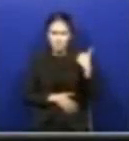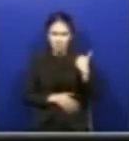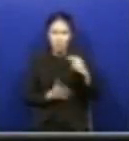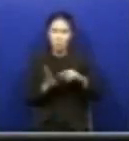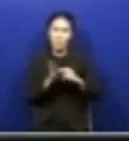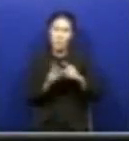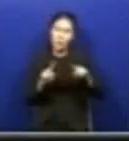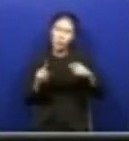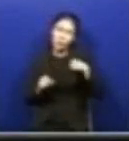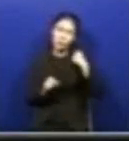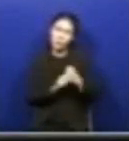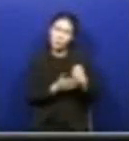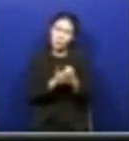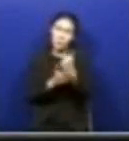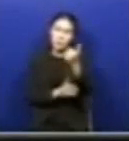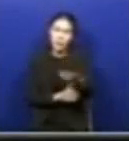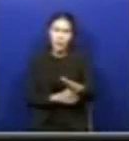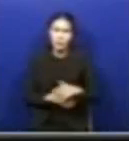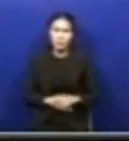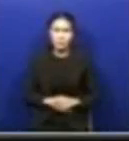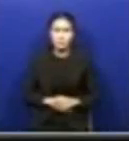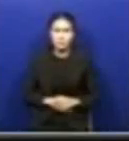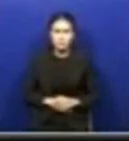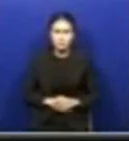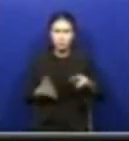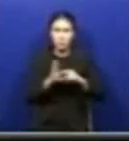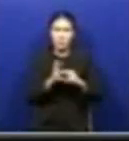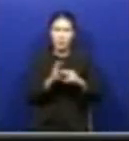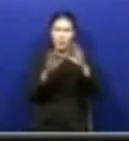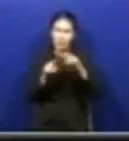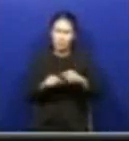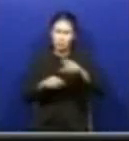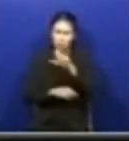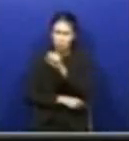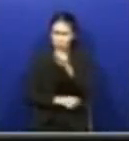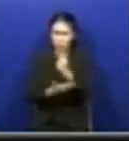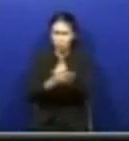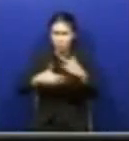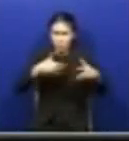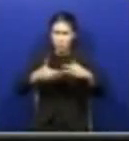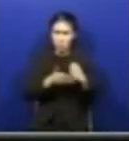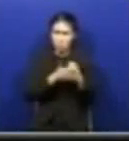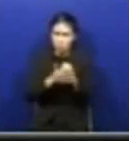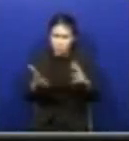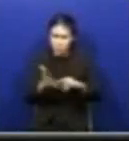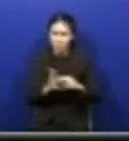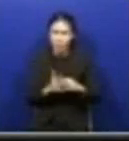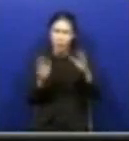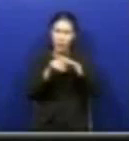ไม่ได้ถ้าไม่ได้ทำอะไรกันเลยนะครับนี่ผมว่าไปโสเลกันดิครับภาษาอีสานก็ว่าไปโสเล